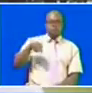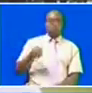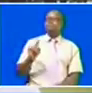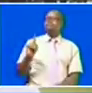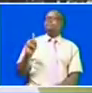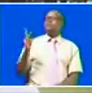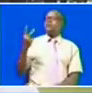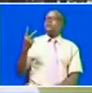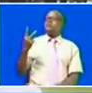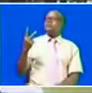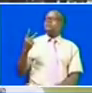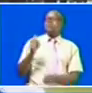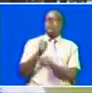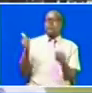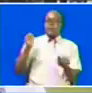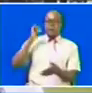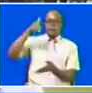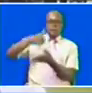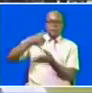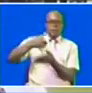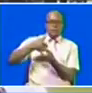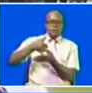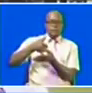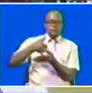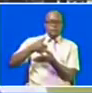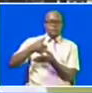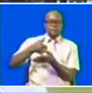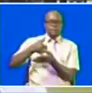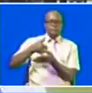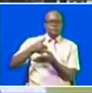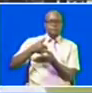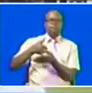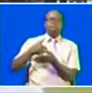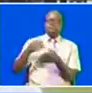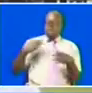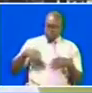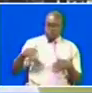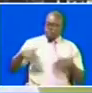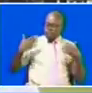and it's always been well attended. It's always been fun, and the scores are always exciting.